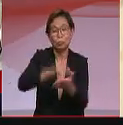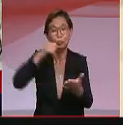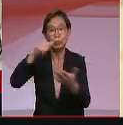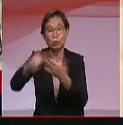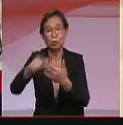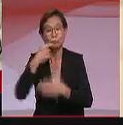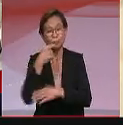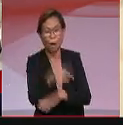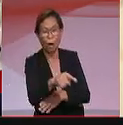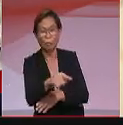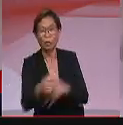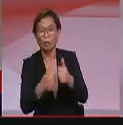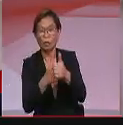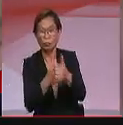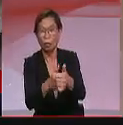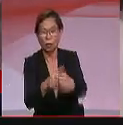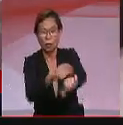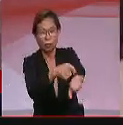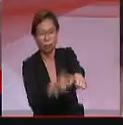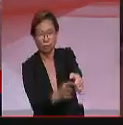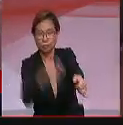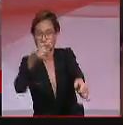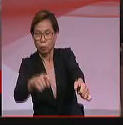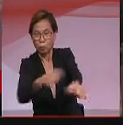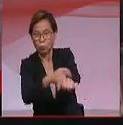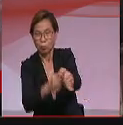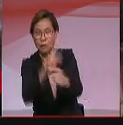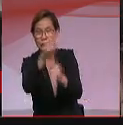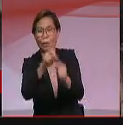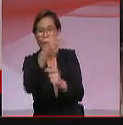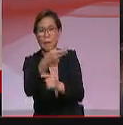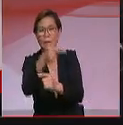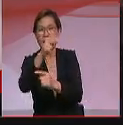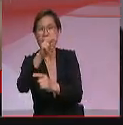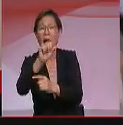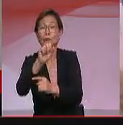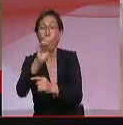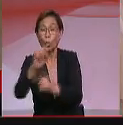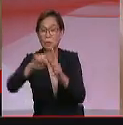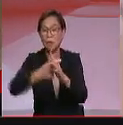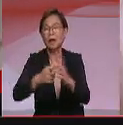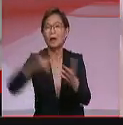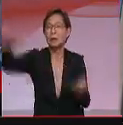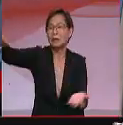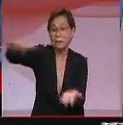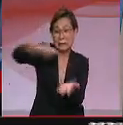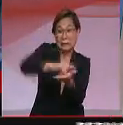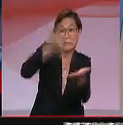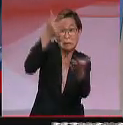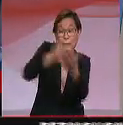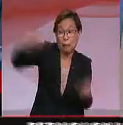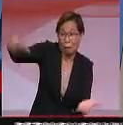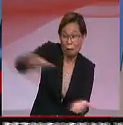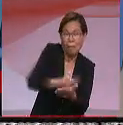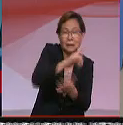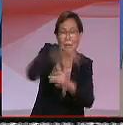perintah tersebut dan dipakaikan gelang kuarantin. Tarikh HSO akan bermula dari tarikh ketibaan di pintu masuk